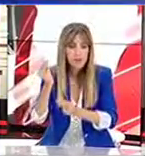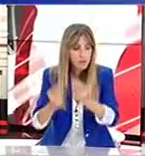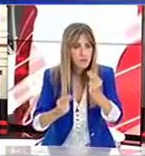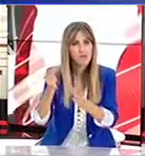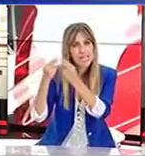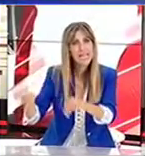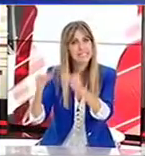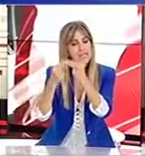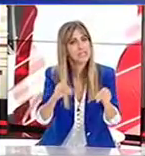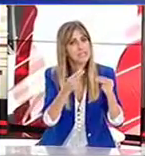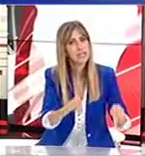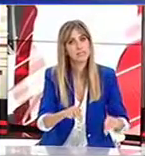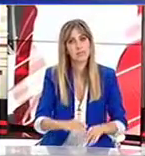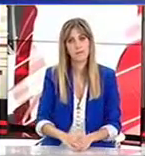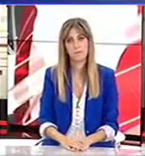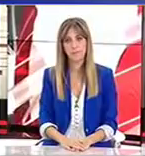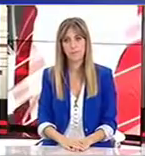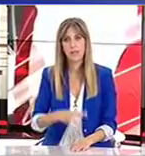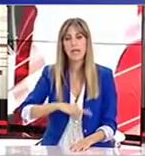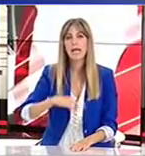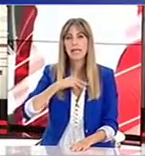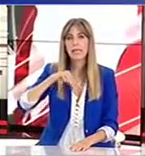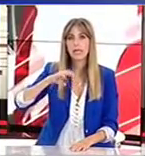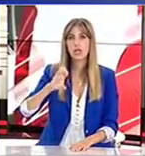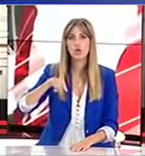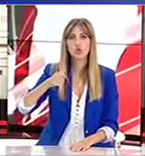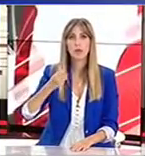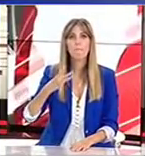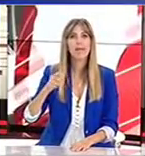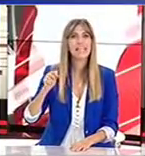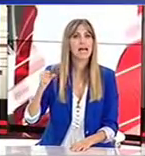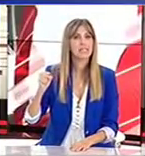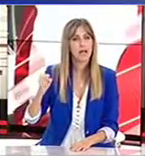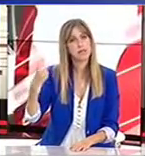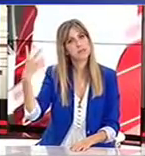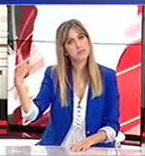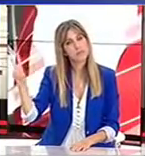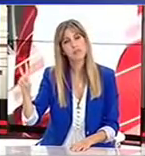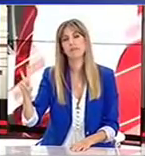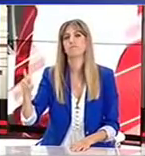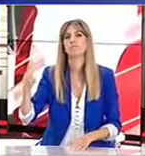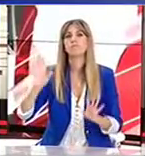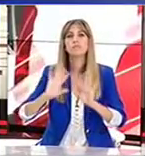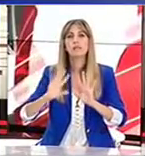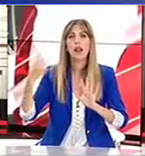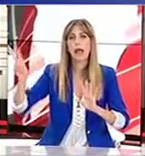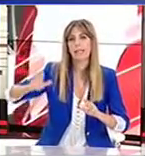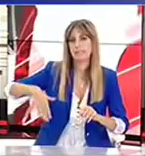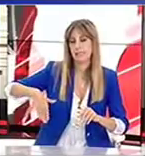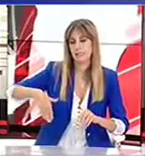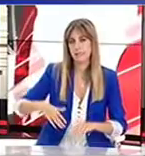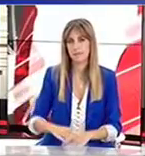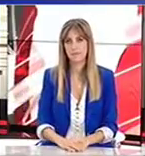Ο κύριος Μεταξάς από το TV Κρέτα και να ετοιμάζεται από το Sky ο κύριος Ατζολέτος